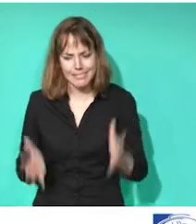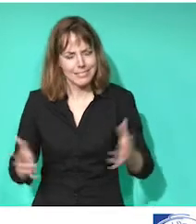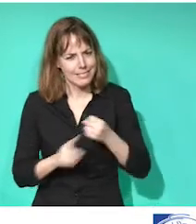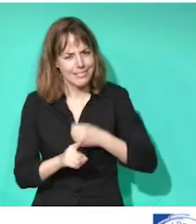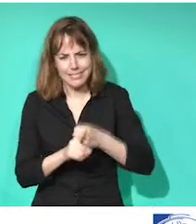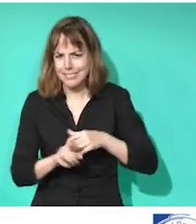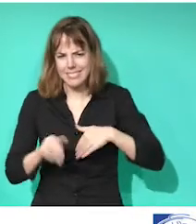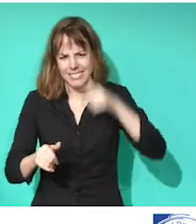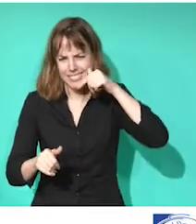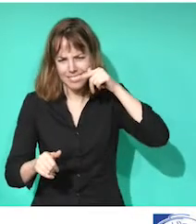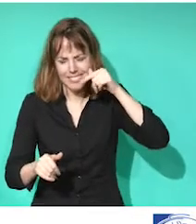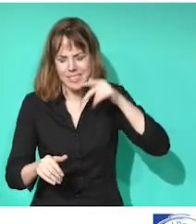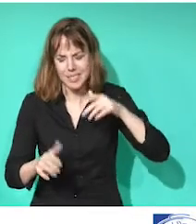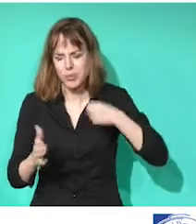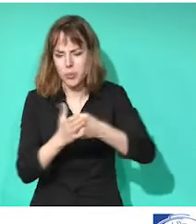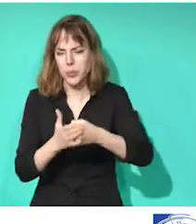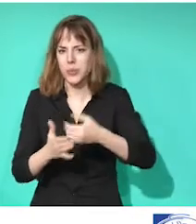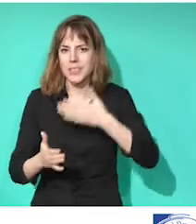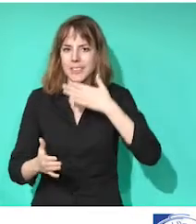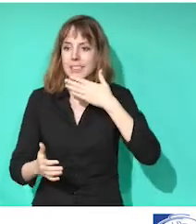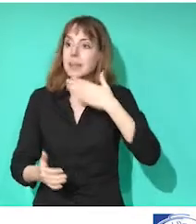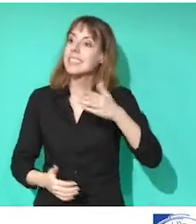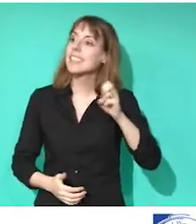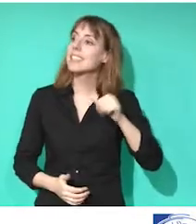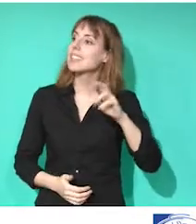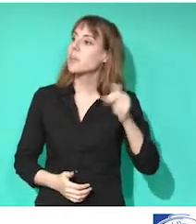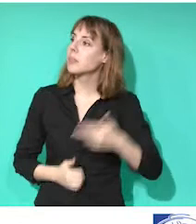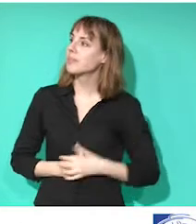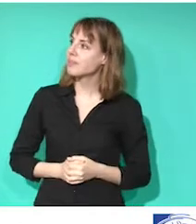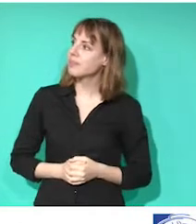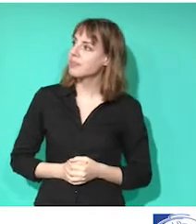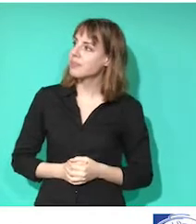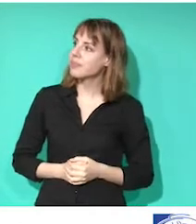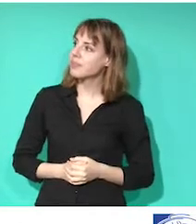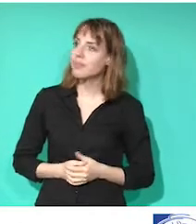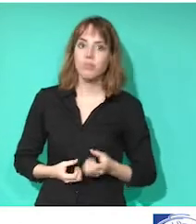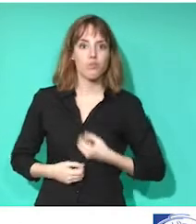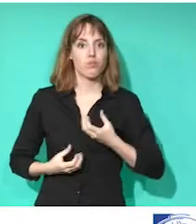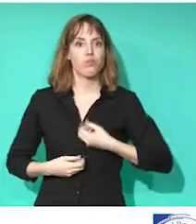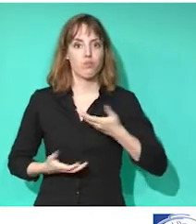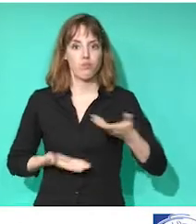rien. Merci. Et merci beaucoup, Simon, d'être venu nous parler